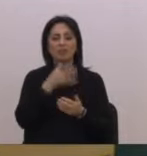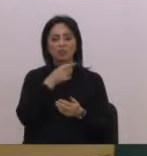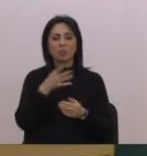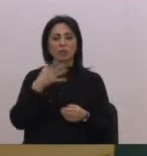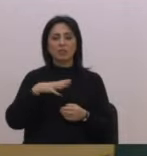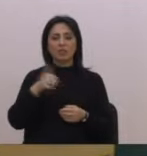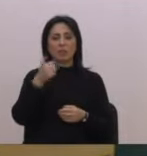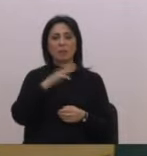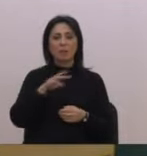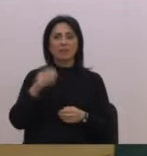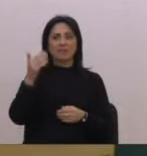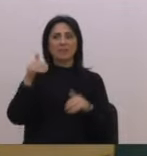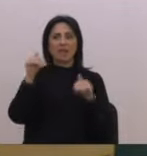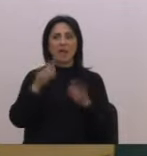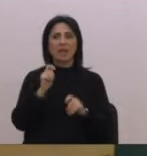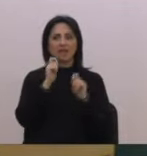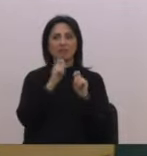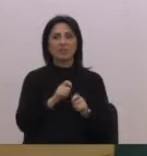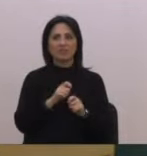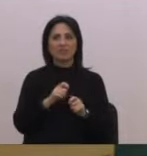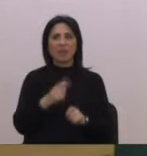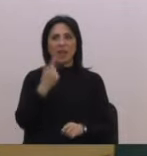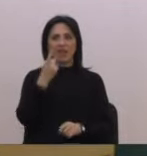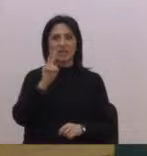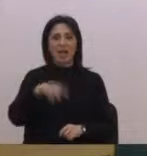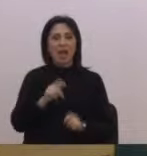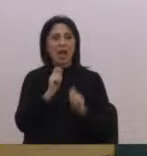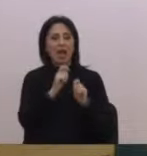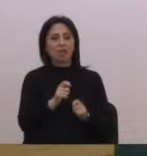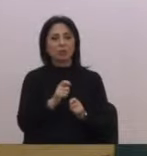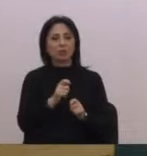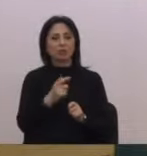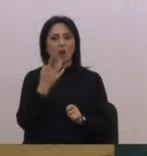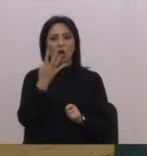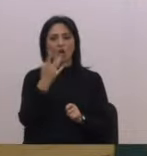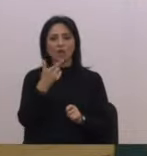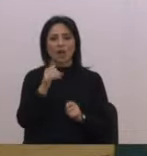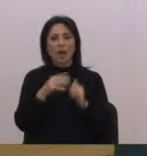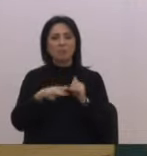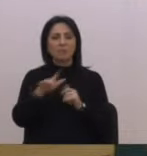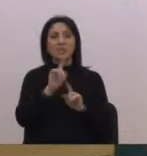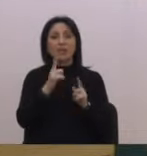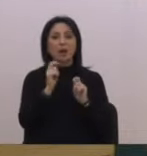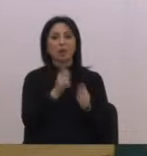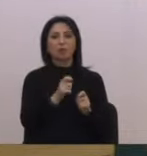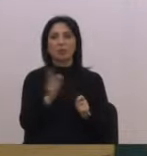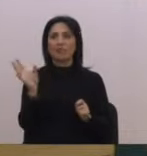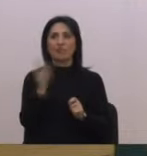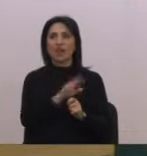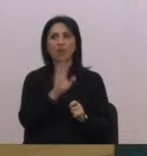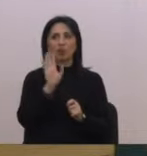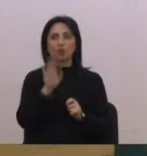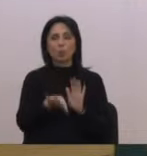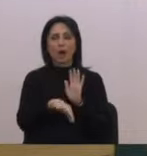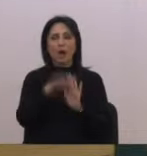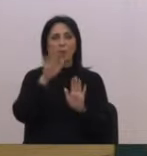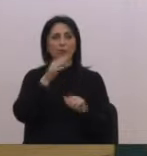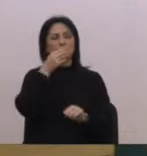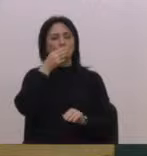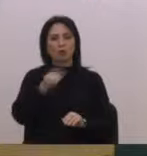საქართველოს პრემიერ-მინისტრის გადაწყვეტილებით ერთ ლარად 4 ჰექტარამდე მიწის ნაკვეთი ყველაზე უფრო გამორჩეულ